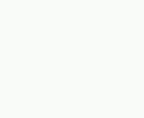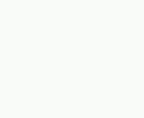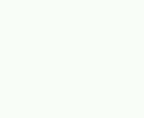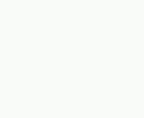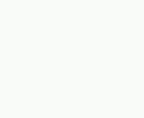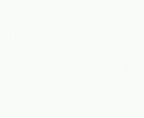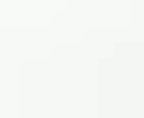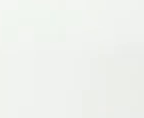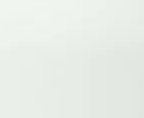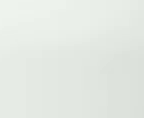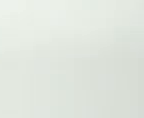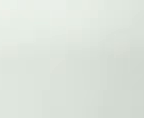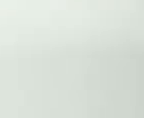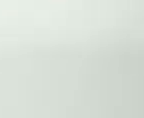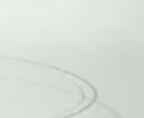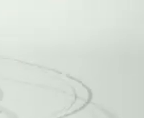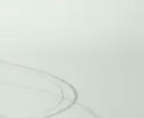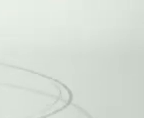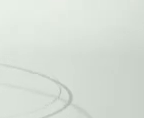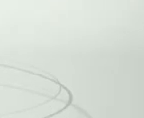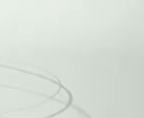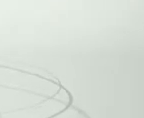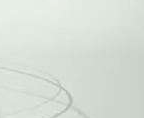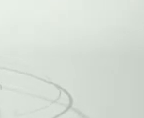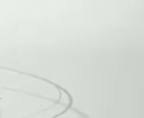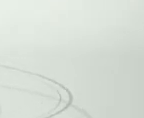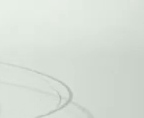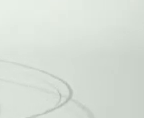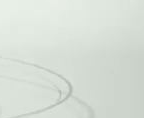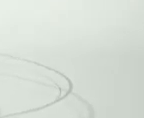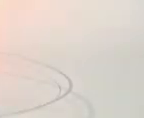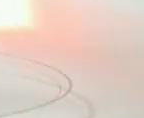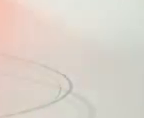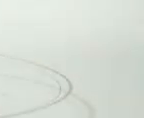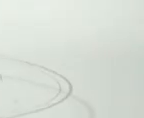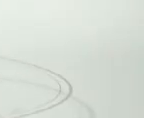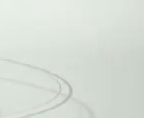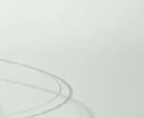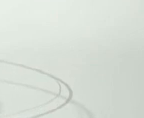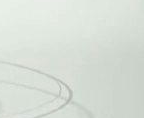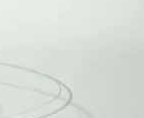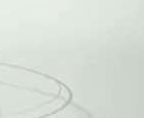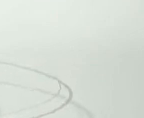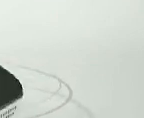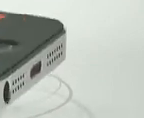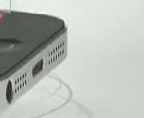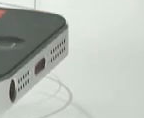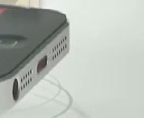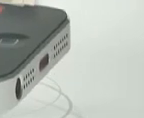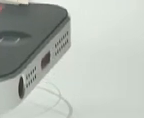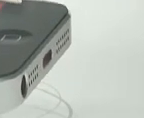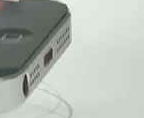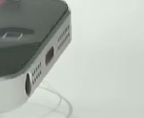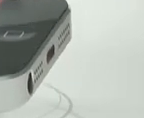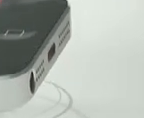klik dengan sistem aplikasi me999 bantuan kecemasan Kini lebih mudah save me